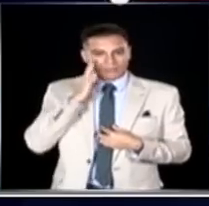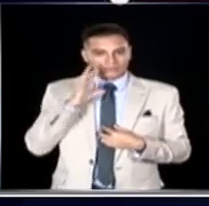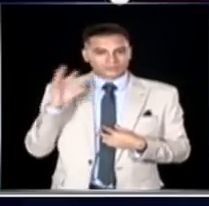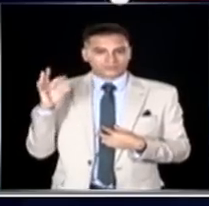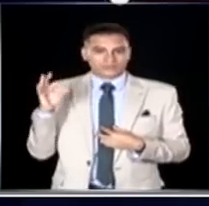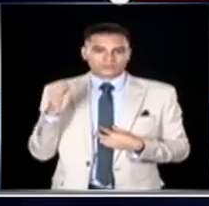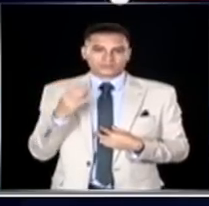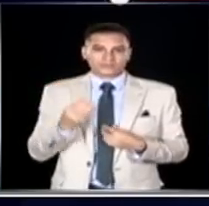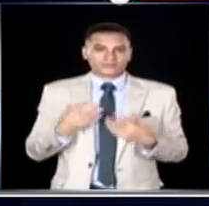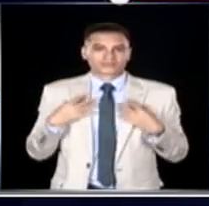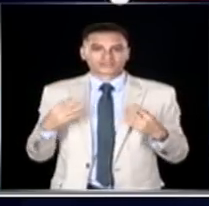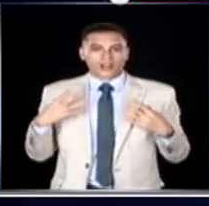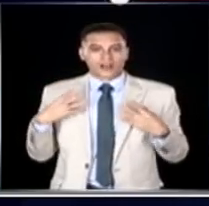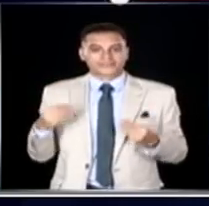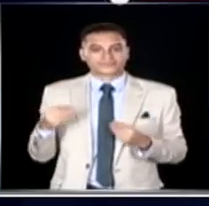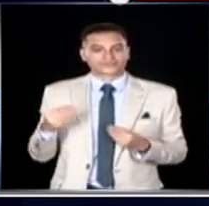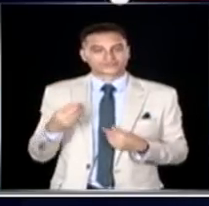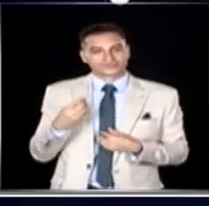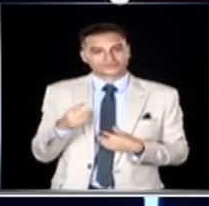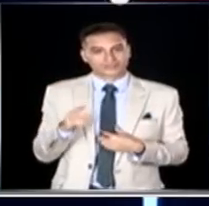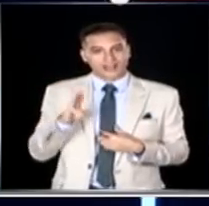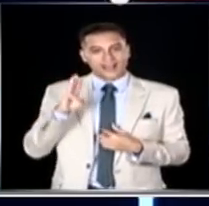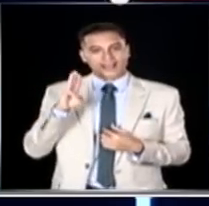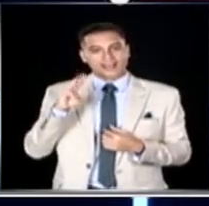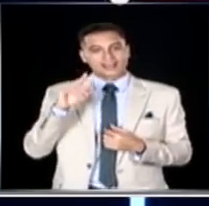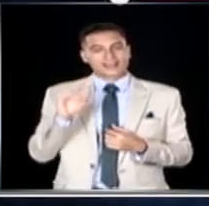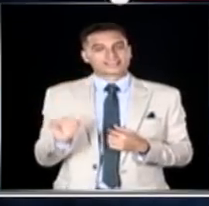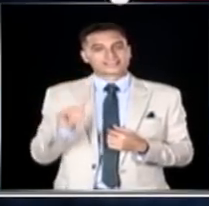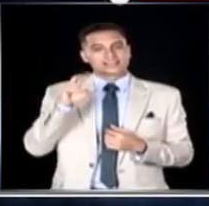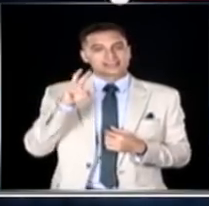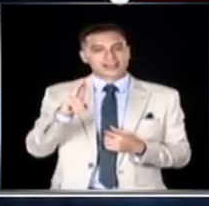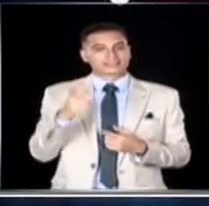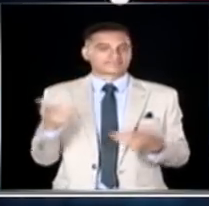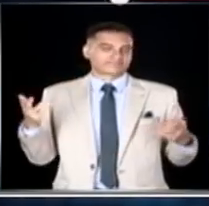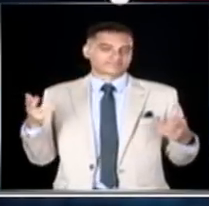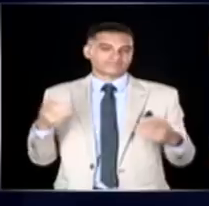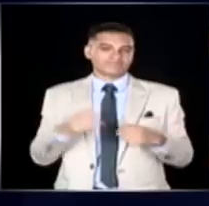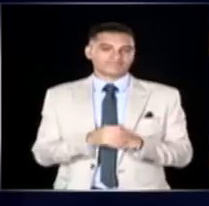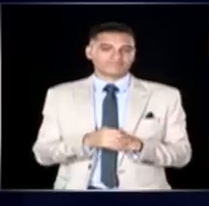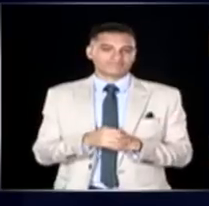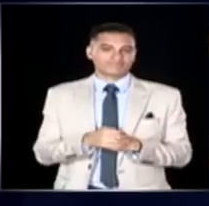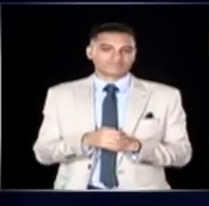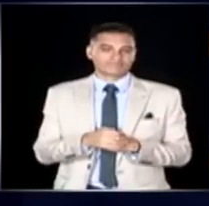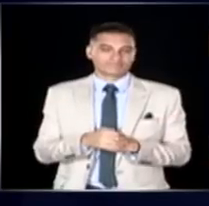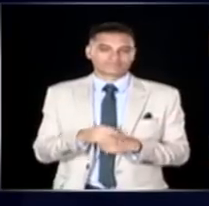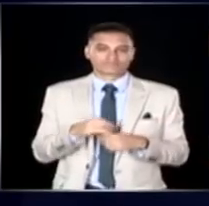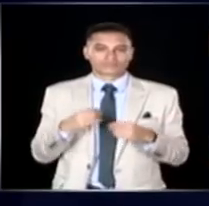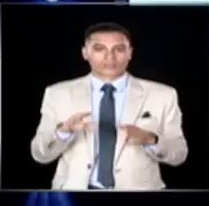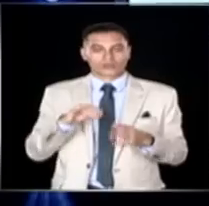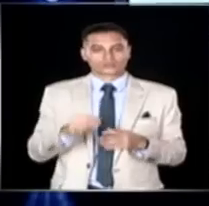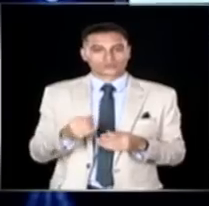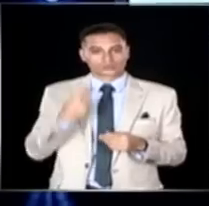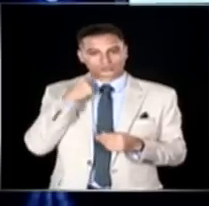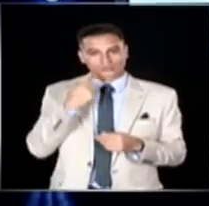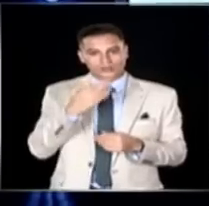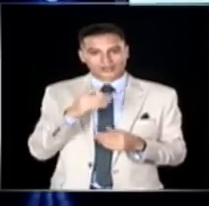كده، الثدييات. هارد لك يا احمد. طار الجوكر. الشيماء، السؤال اللي